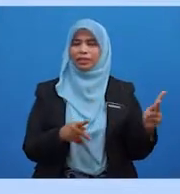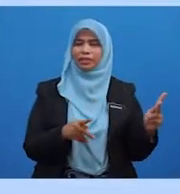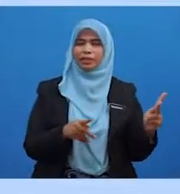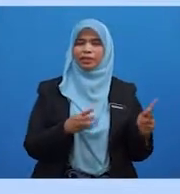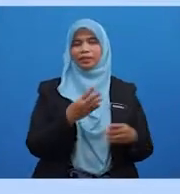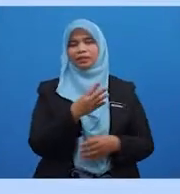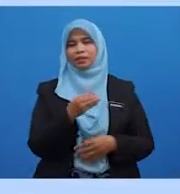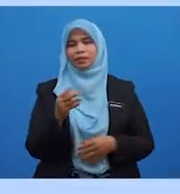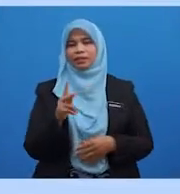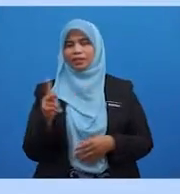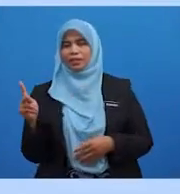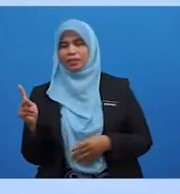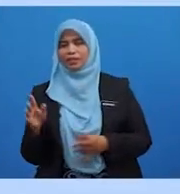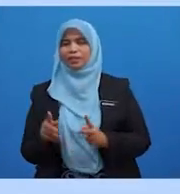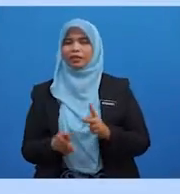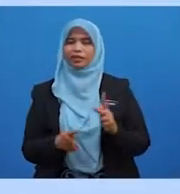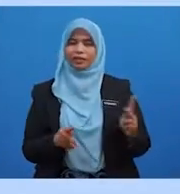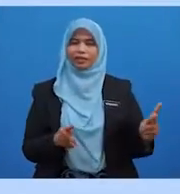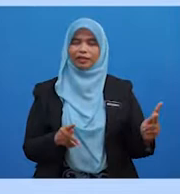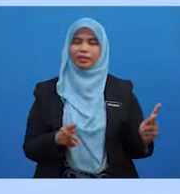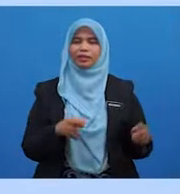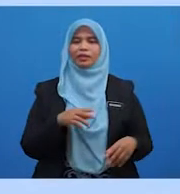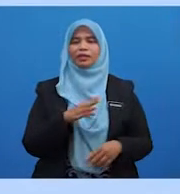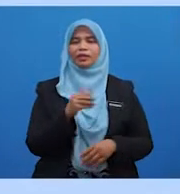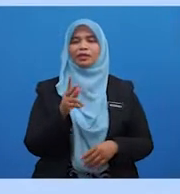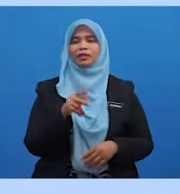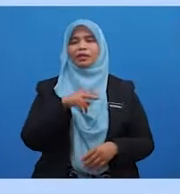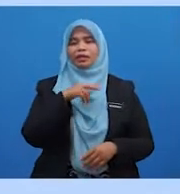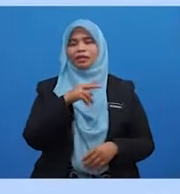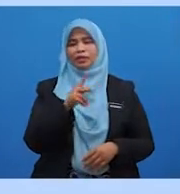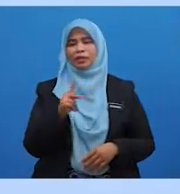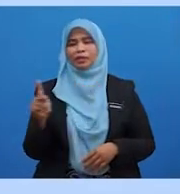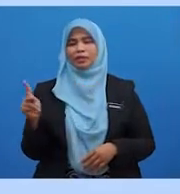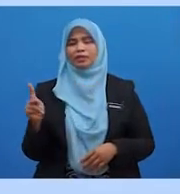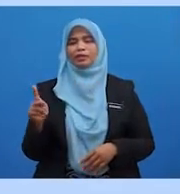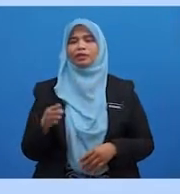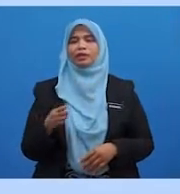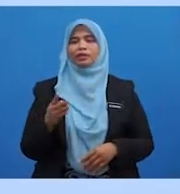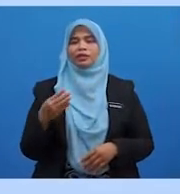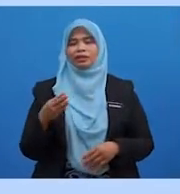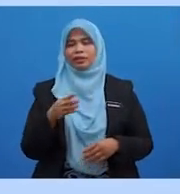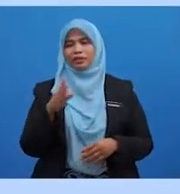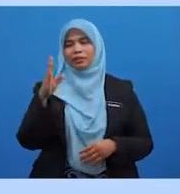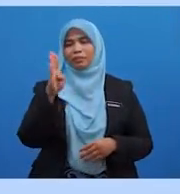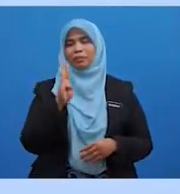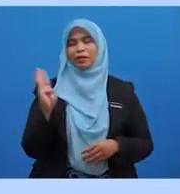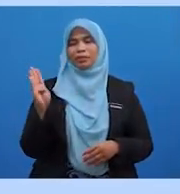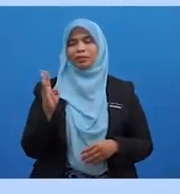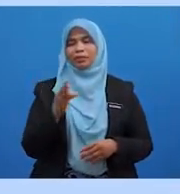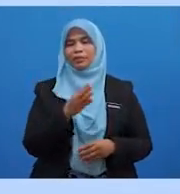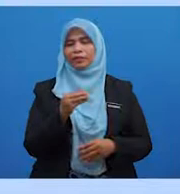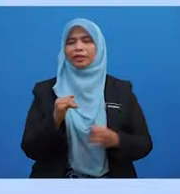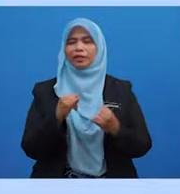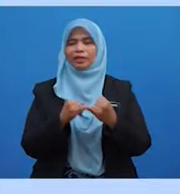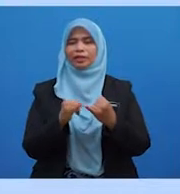kanan, kaki kiri dan kaki kanan, bahagian abdomen belakang, dada dan bahu,